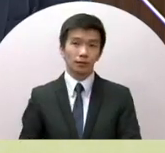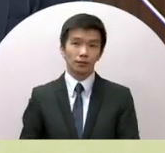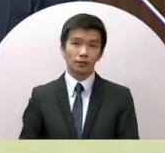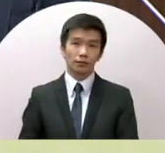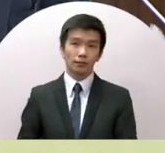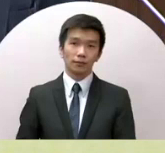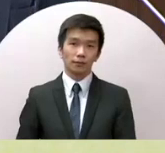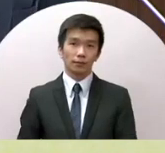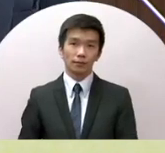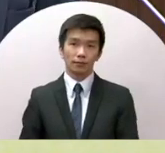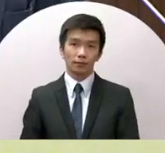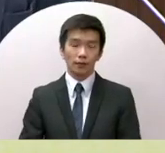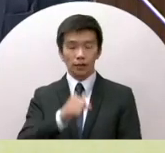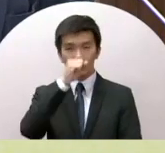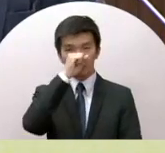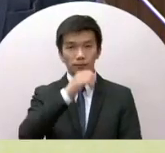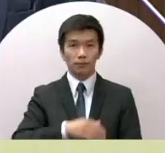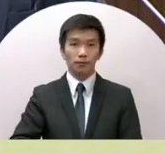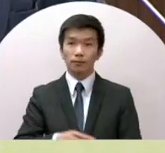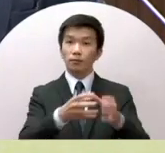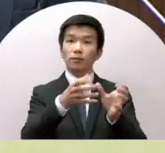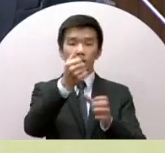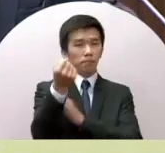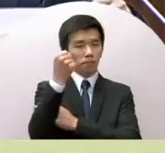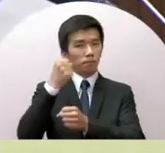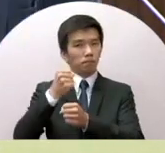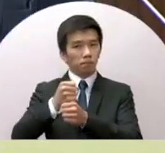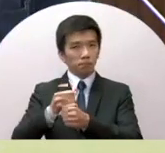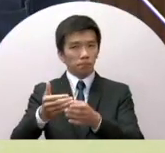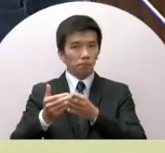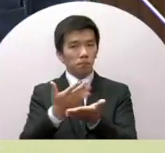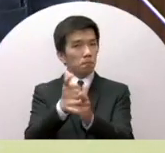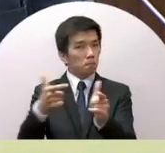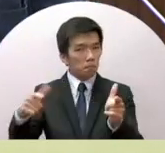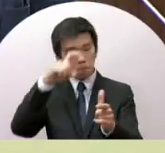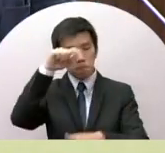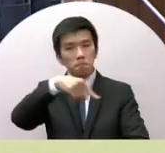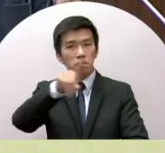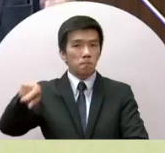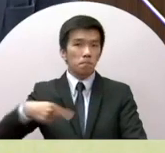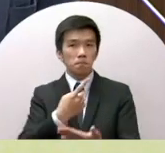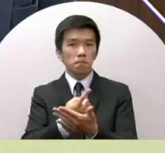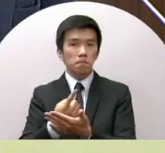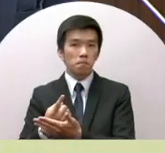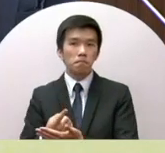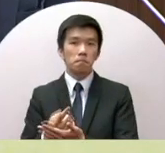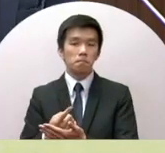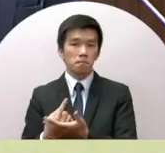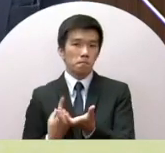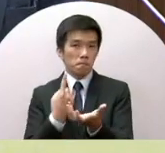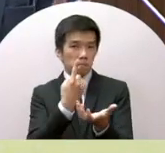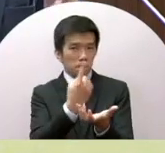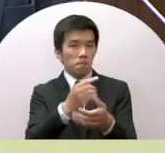理念相近的国家来积极助我们。 好，我想部长你继续努力了哈，就是在各个方面，我们大家都希望这个参